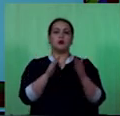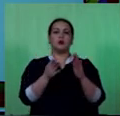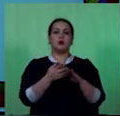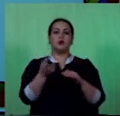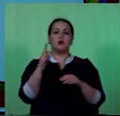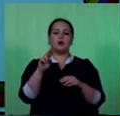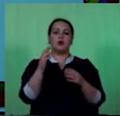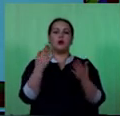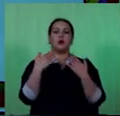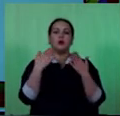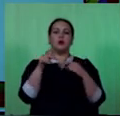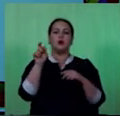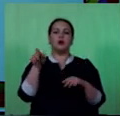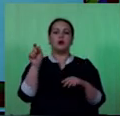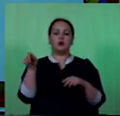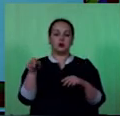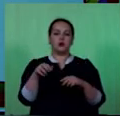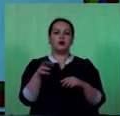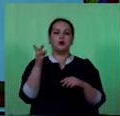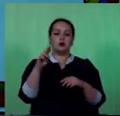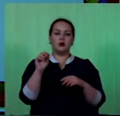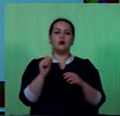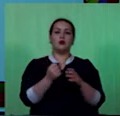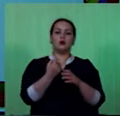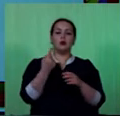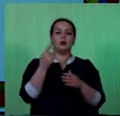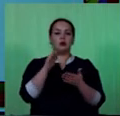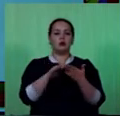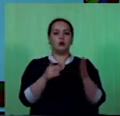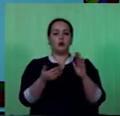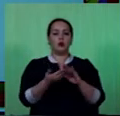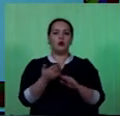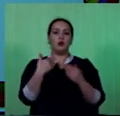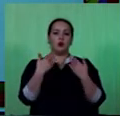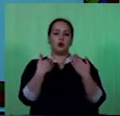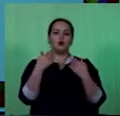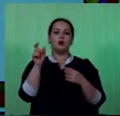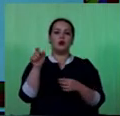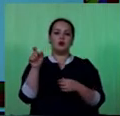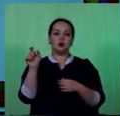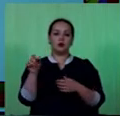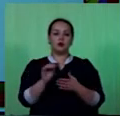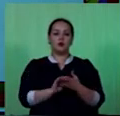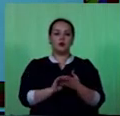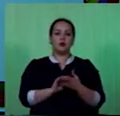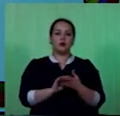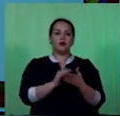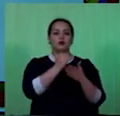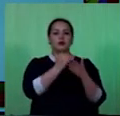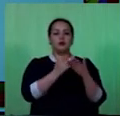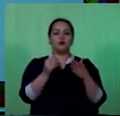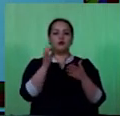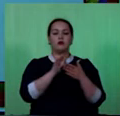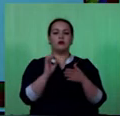людей для создания условий для отдыха людей вариант ответа c